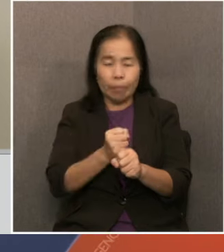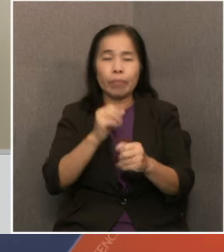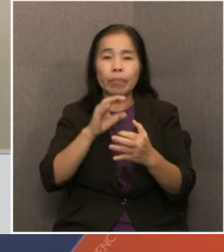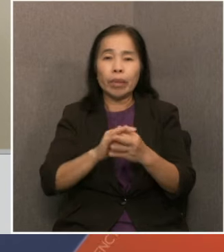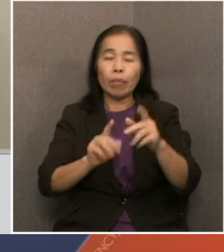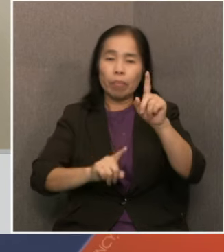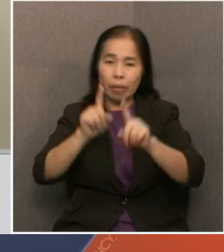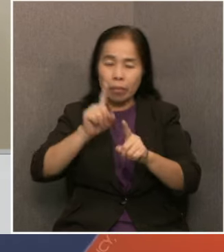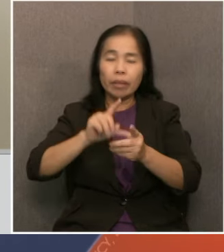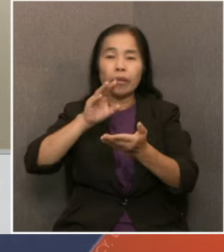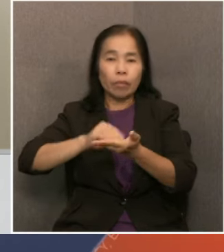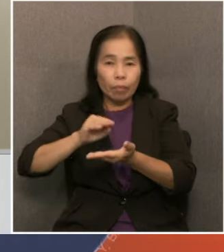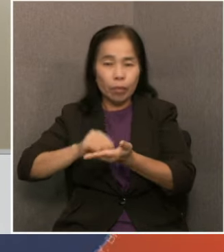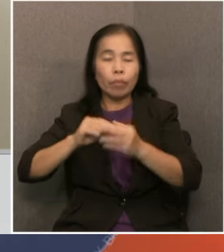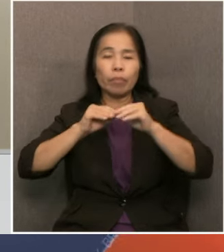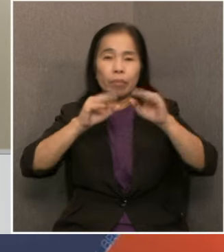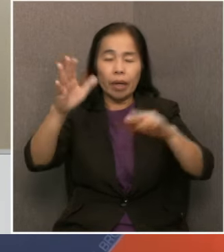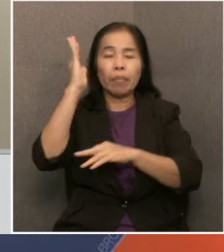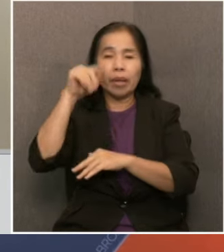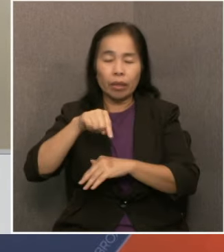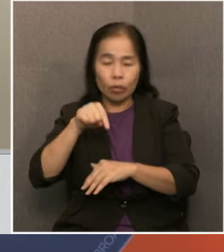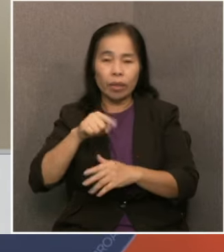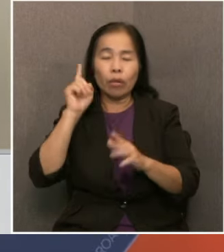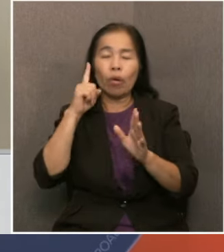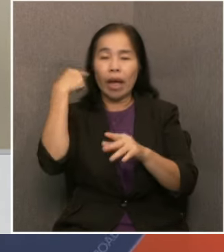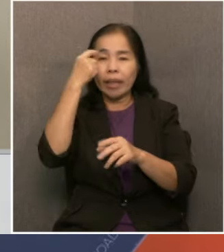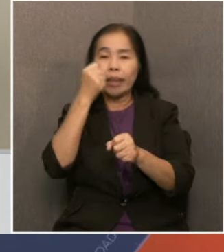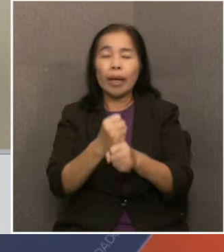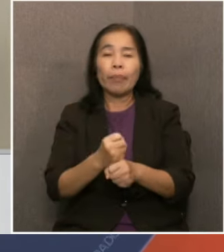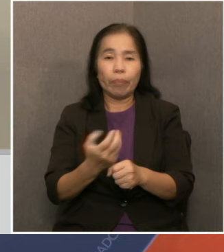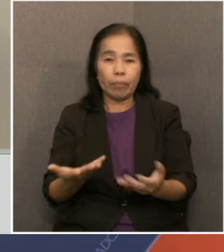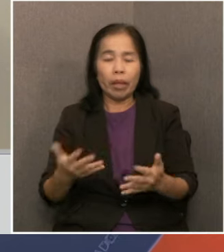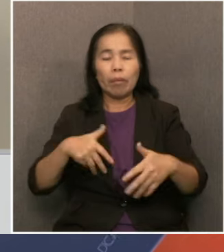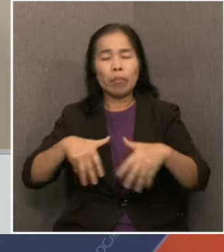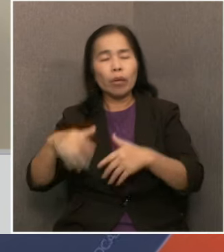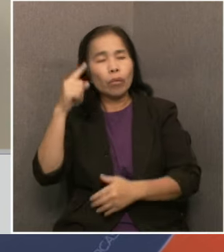ถจะคนทำแล้วพ pennกัจะนnational thinkingว่าประชาชนตายอย่างไร